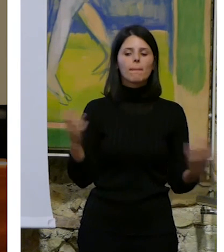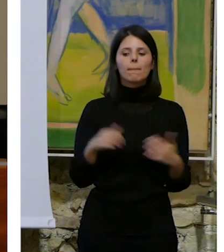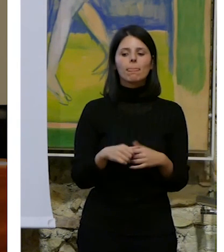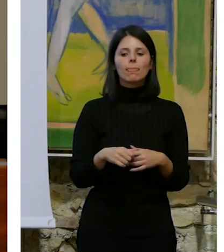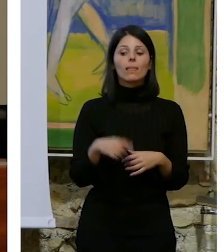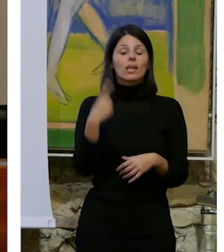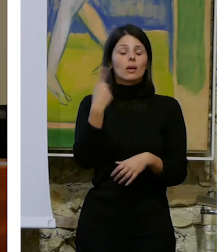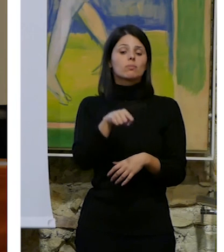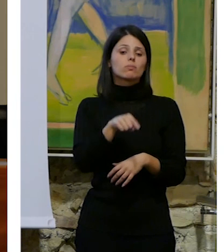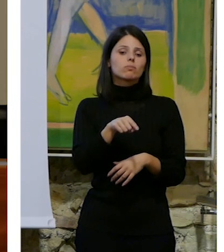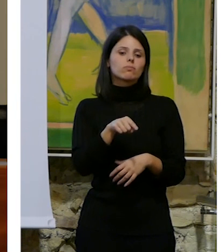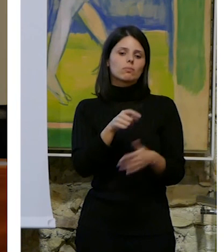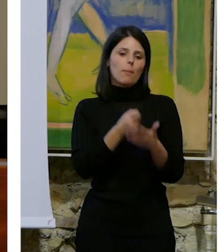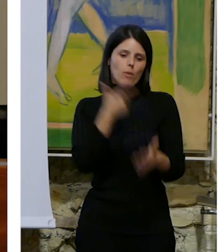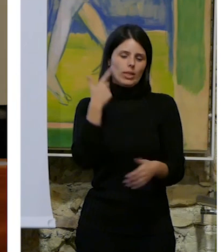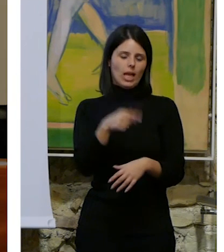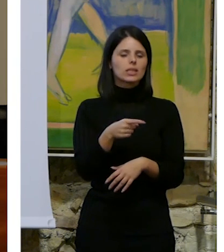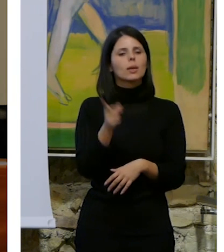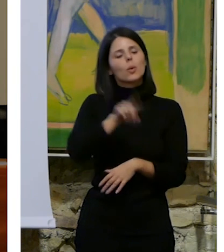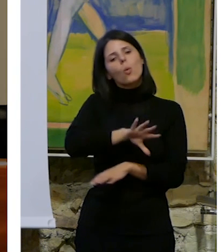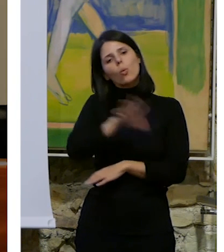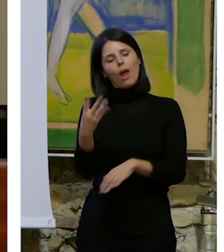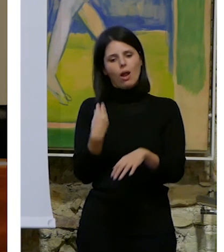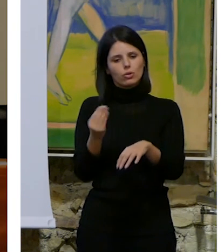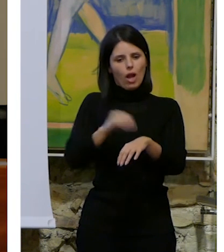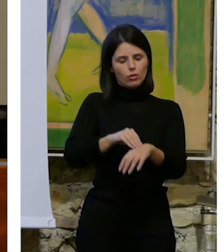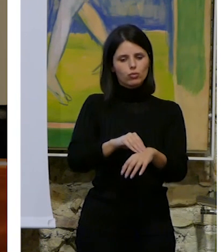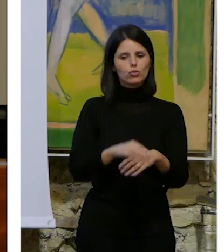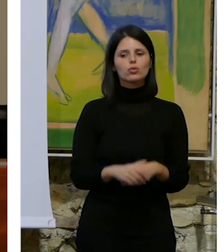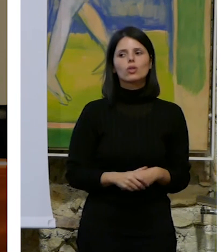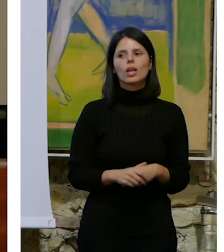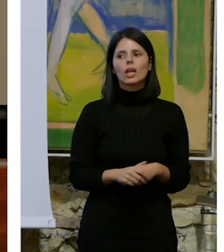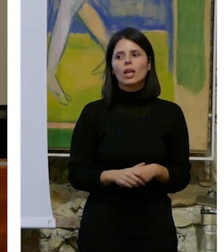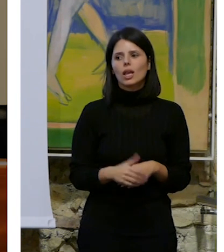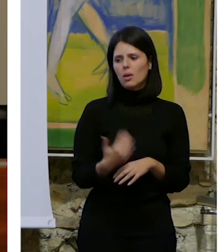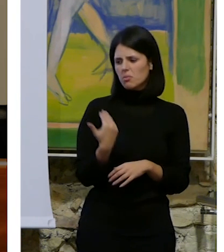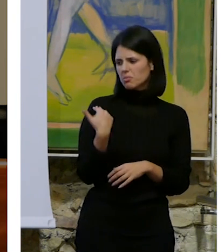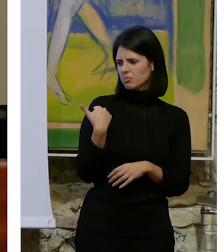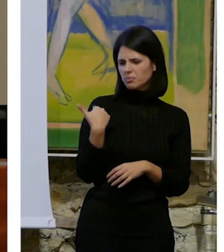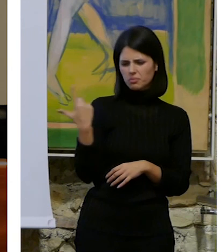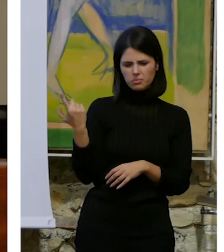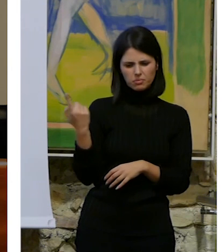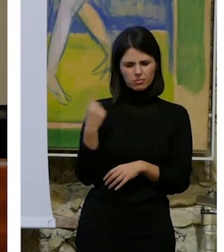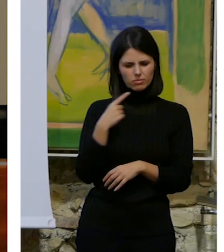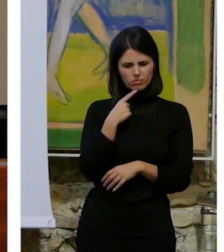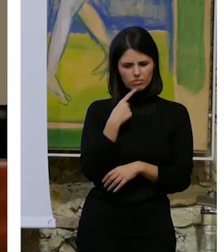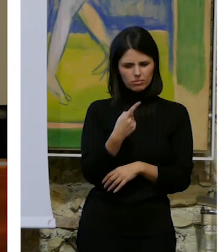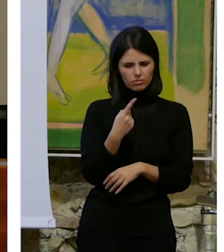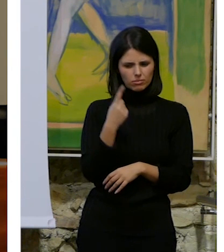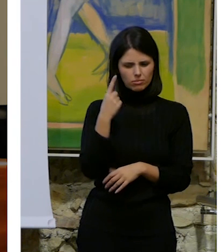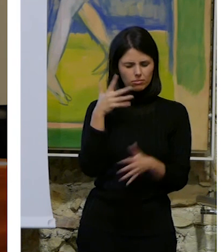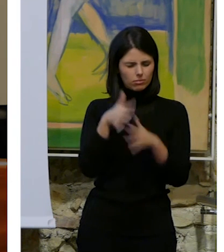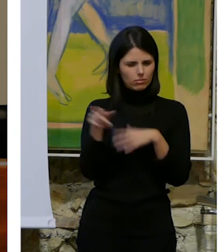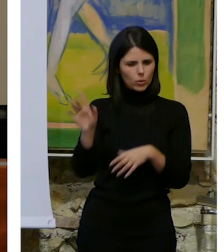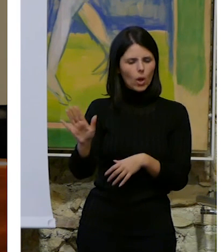che sia uno dei punti fondamentali. Un'altra cosa, se posso, no? Visto che tu prima hai fatto un'altra osservazione,